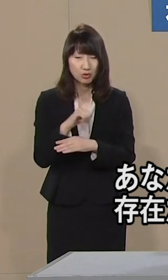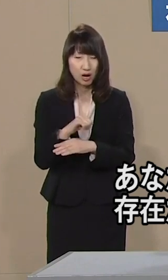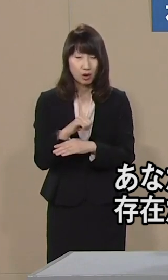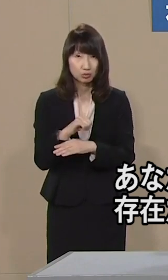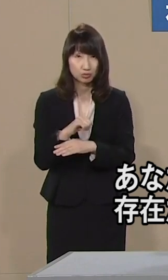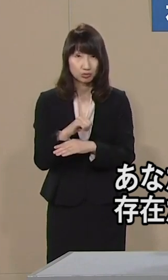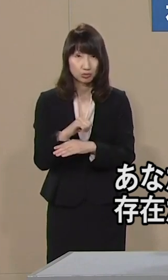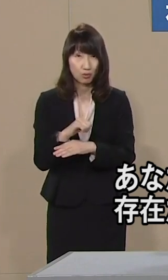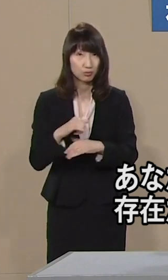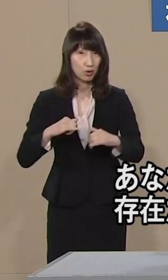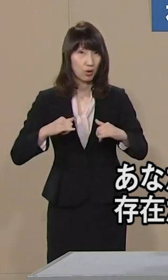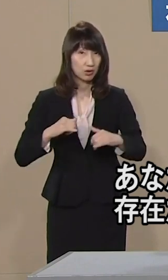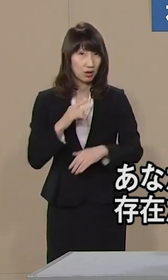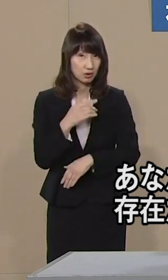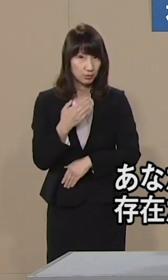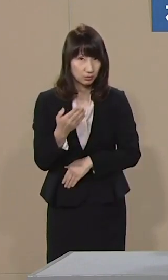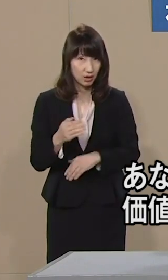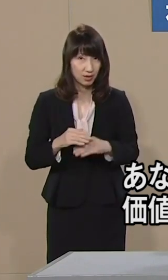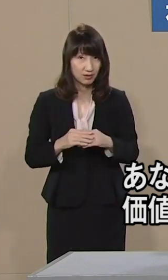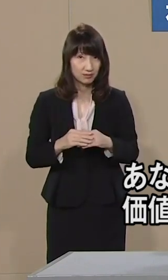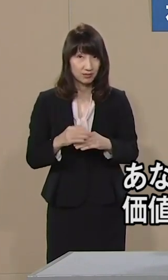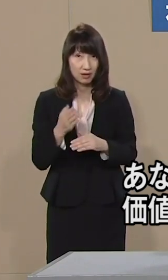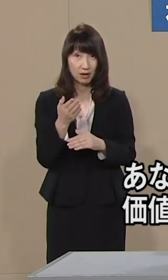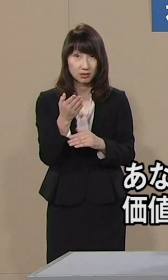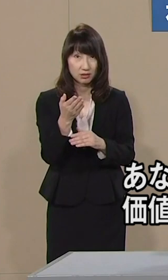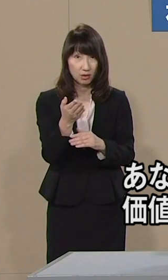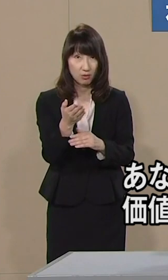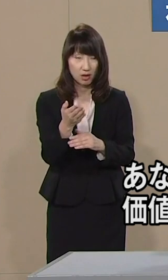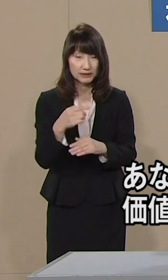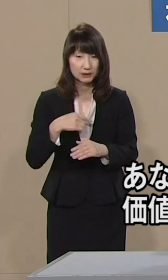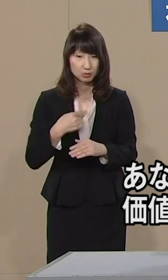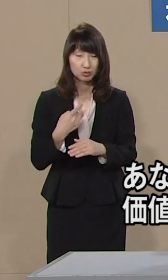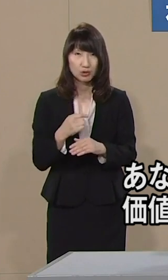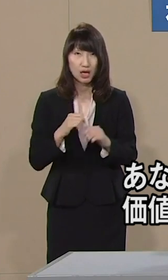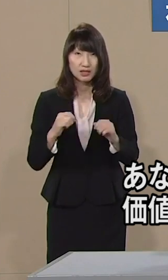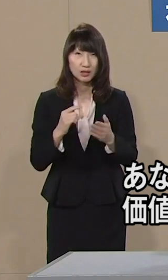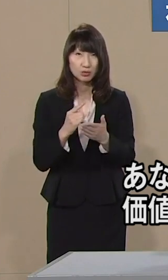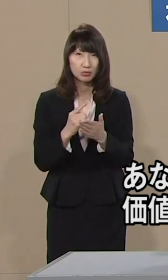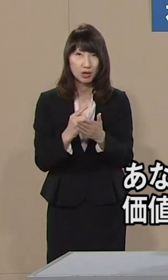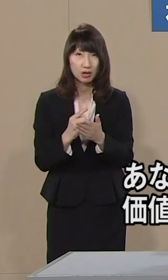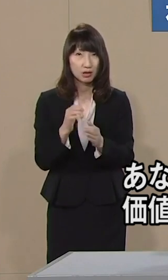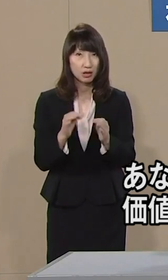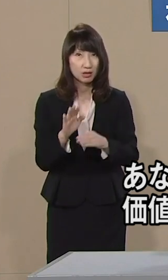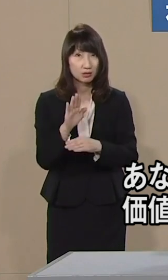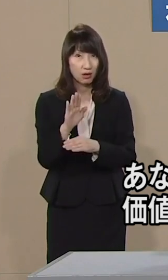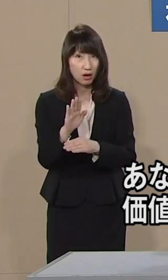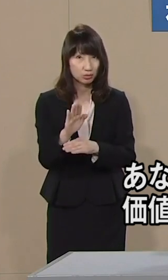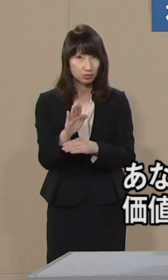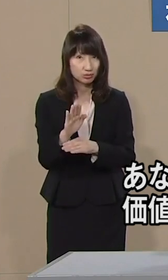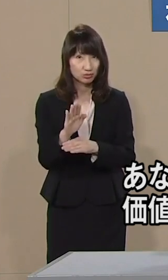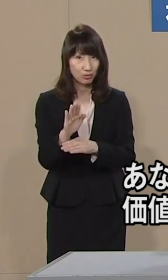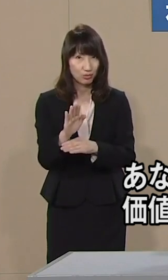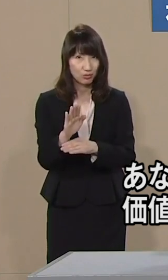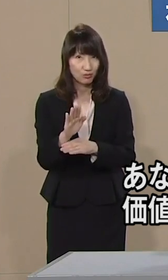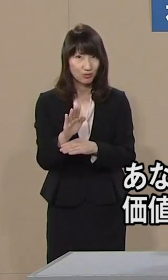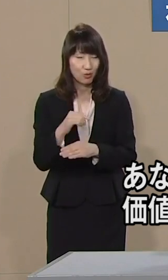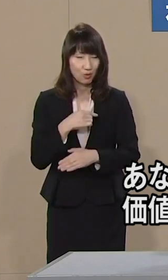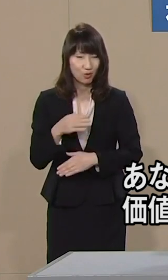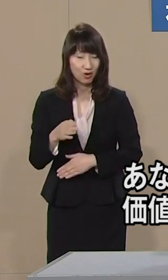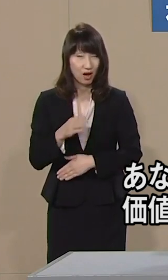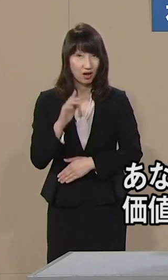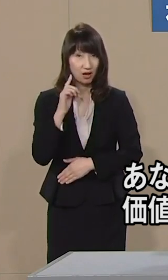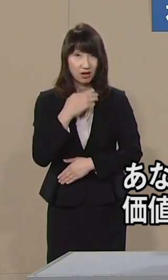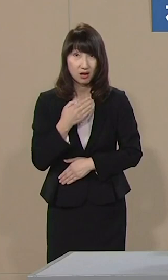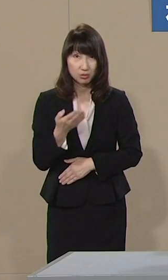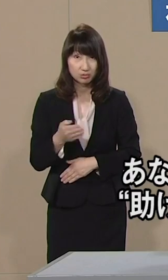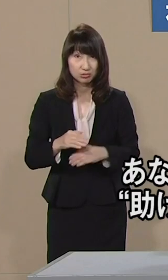存在だと胸を張って言えますかあなたは自分がただ生きているだけで価値がある存在だと心から思え